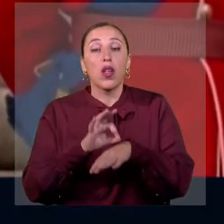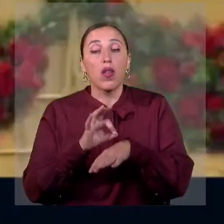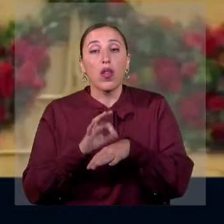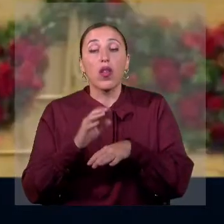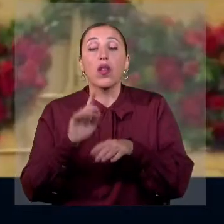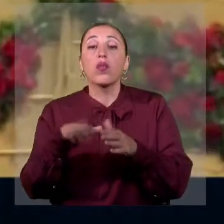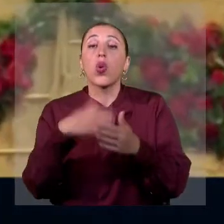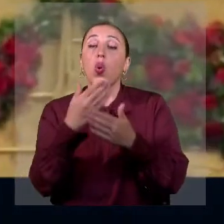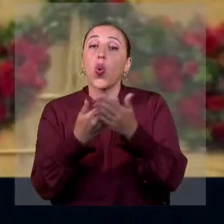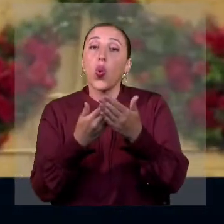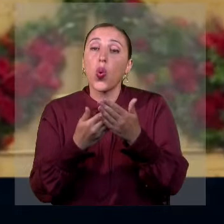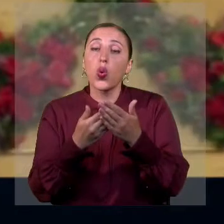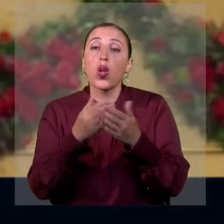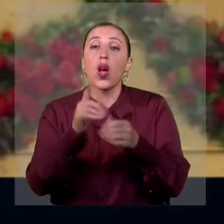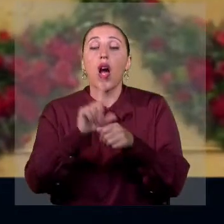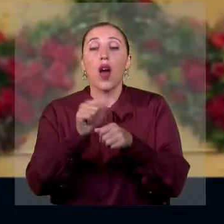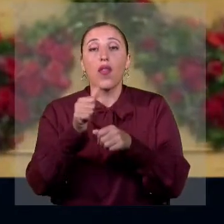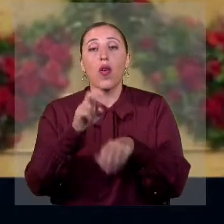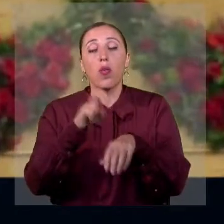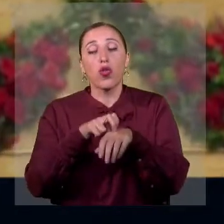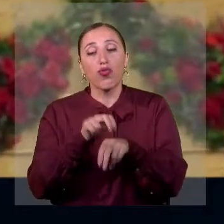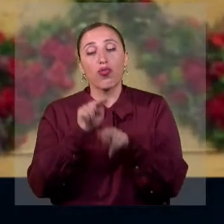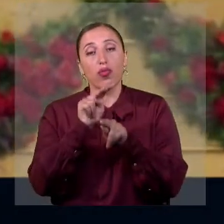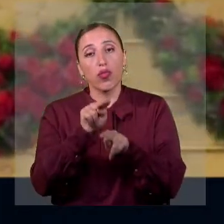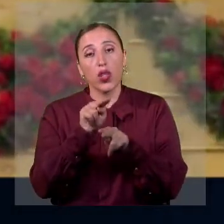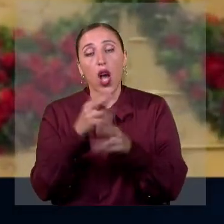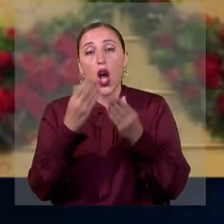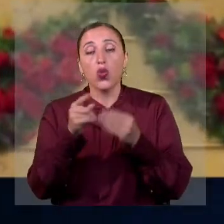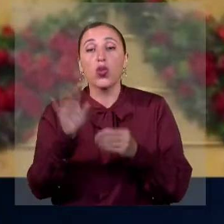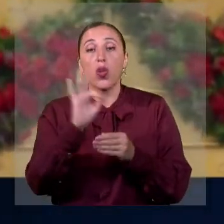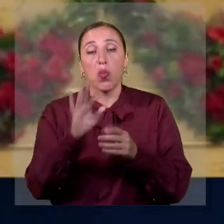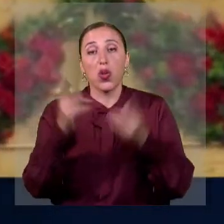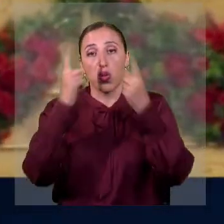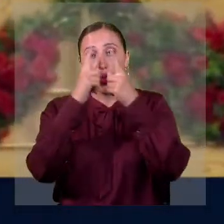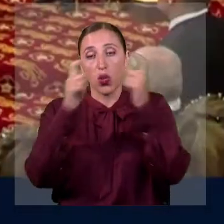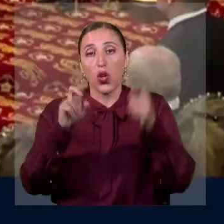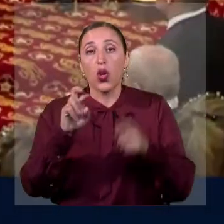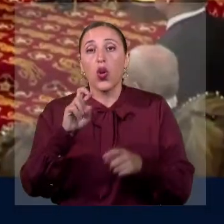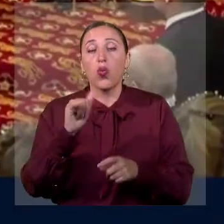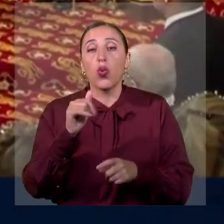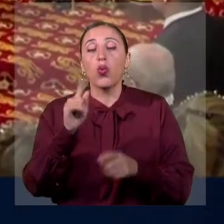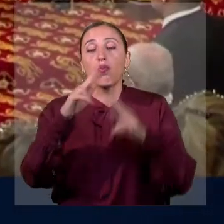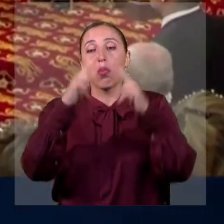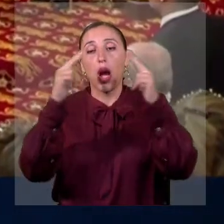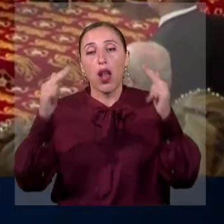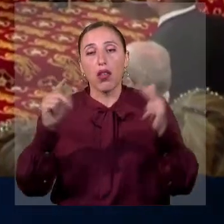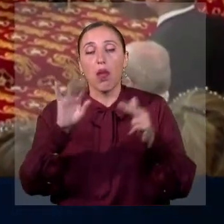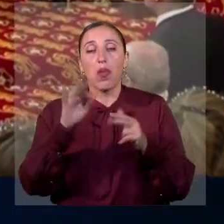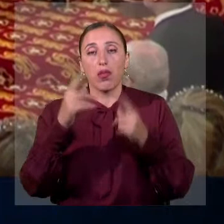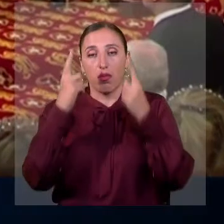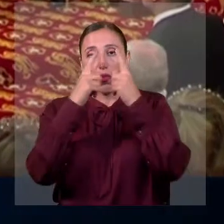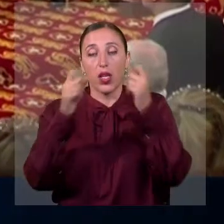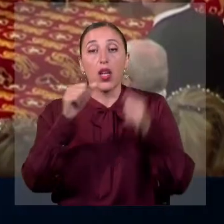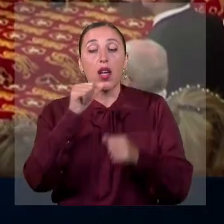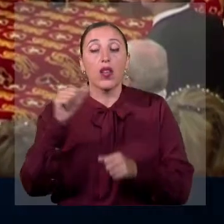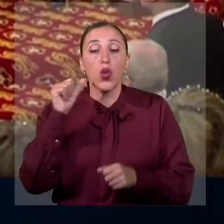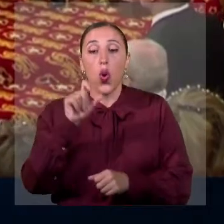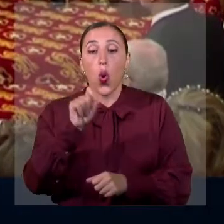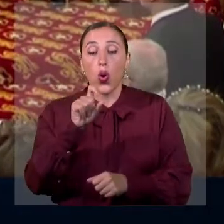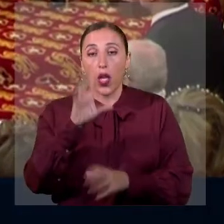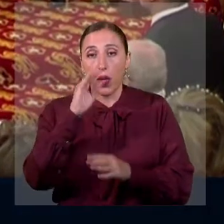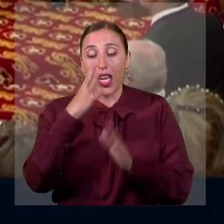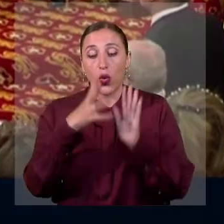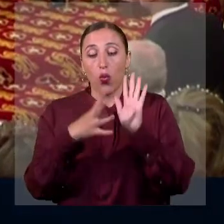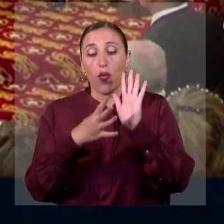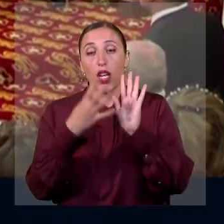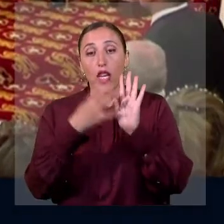մնալ բժշկական հսկողության տակ, այսօր հայտարարել է Բուքինգեմյան պալատը։ Անցյալ տարվա հոկտեմբերից 96-ամյա